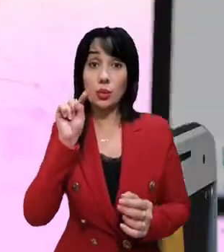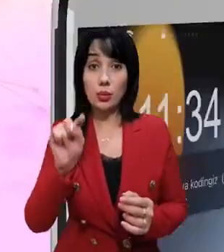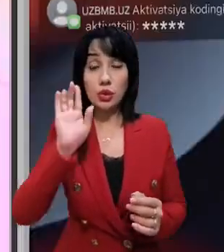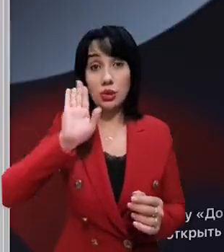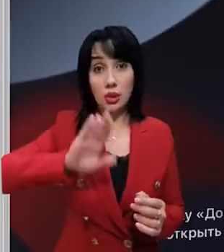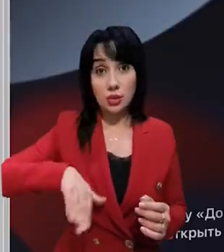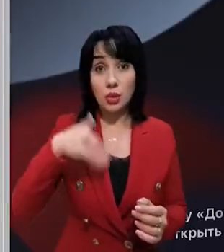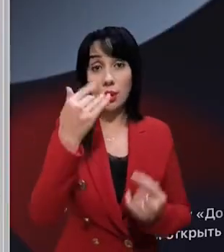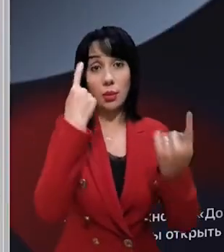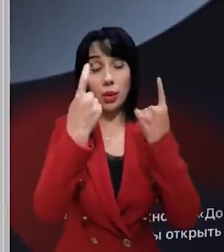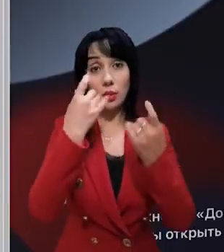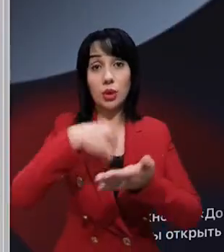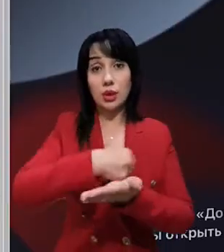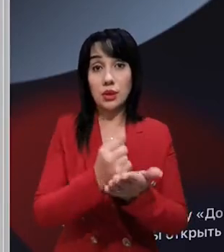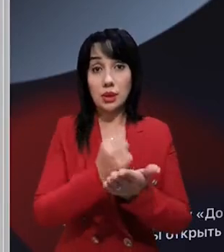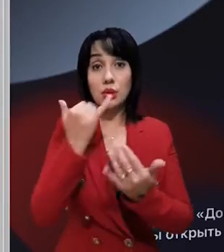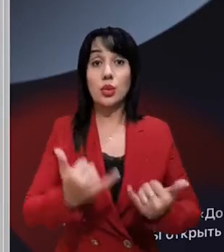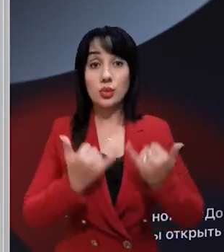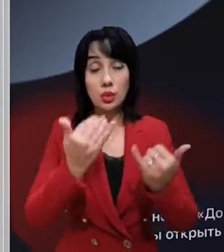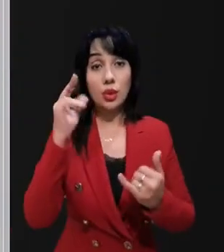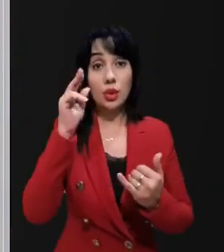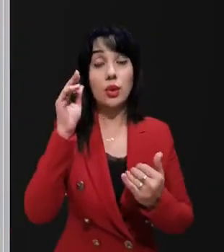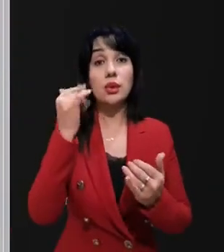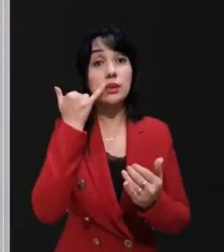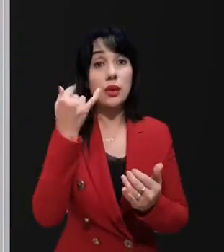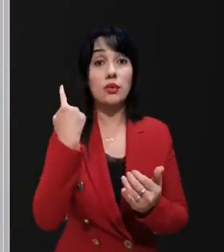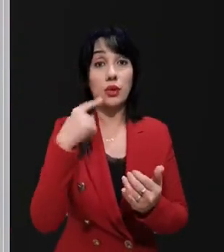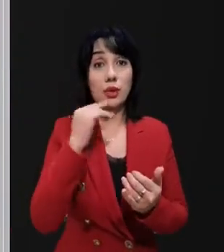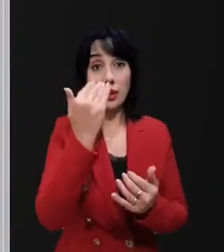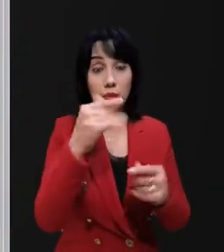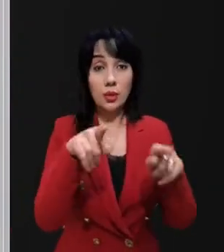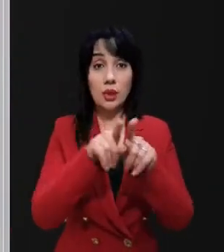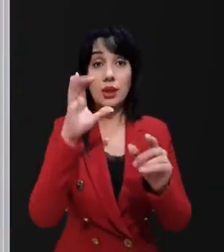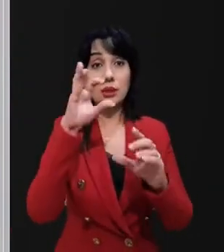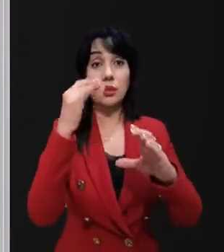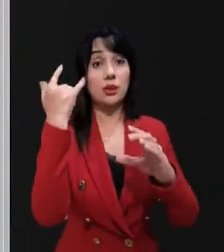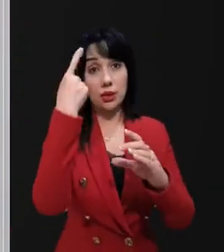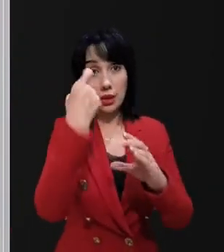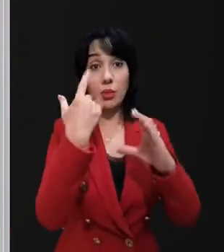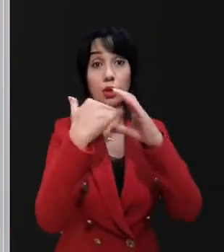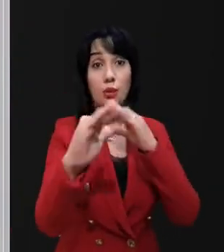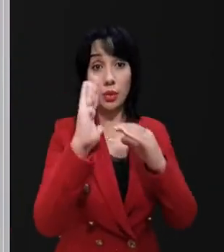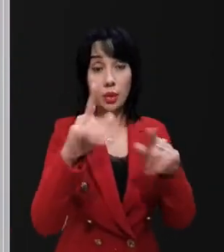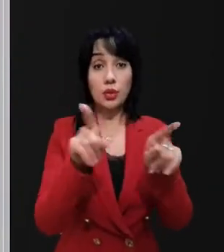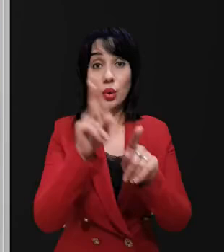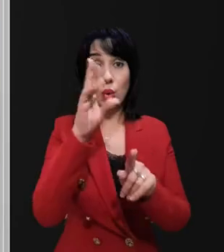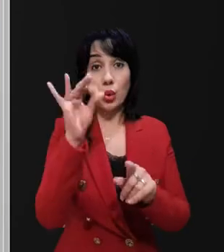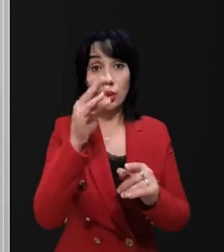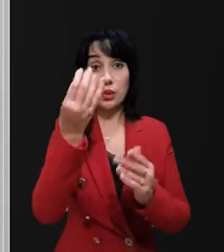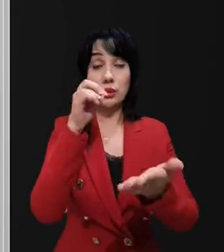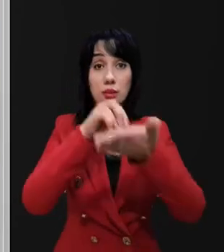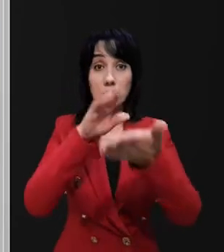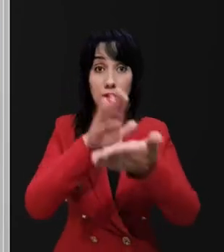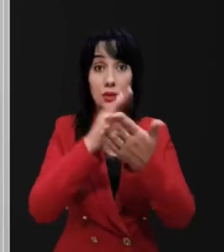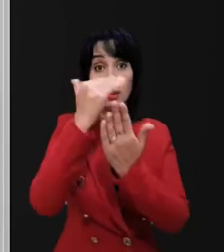Saqlash tugmasi bosilgandan so'ng, ma'lumotlarni tasdiqlash uchun abituriyentning telefon raqamiga SMS xabar yuboriladi. SMS